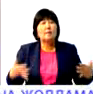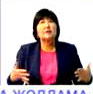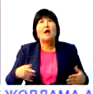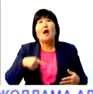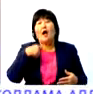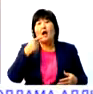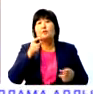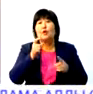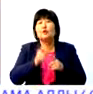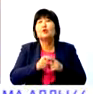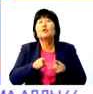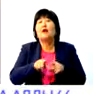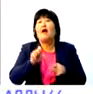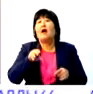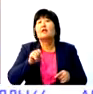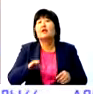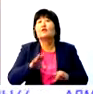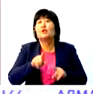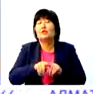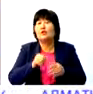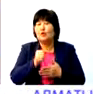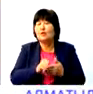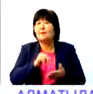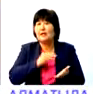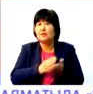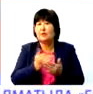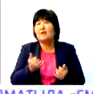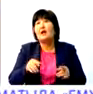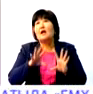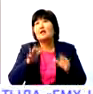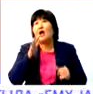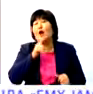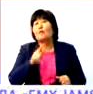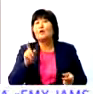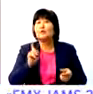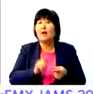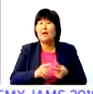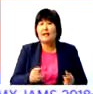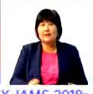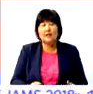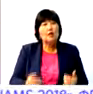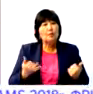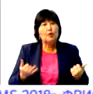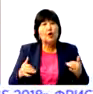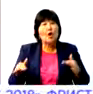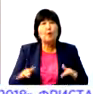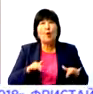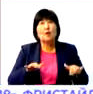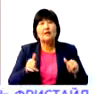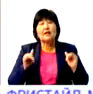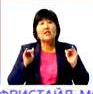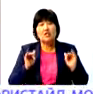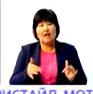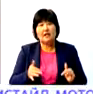айтпаса сөздің атасөлет деген ұстаныммен қызмет етіп атқан жаңа маусымға байланысты бүгінгі болайын деп болып атқан